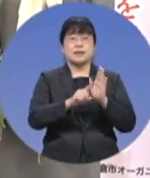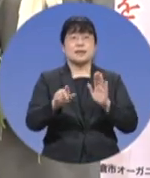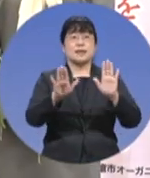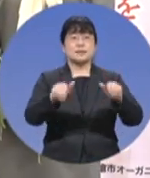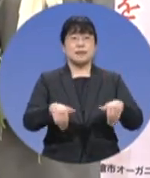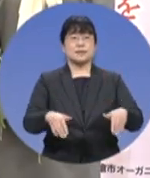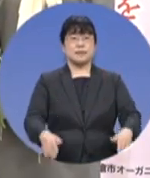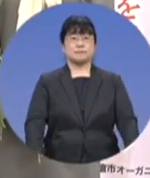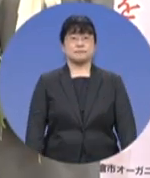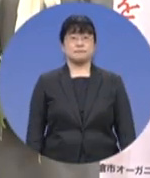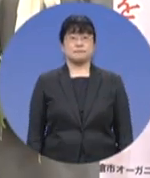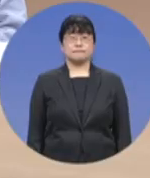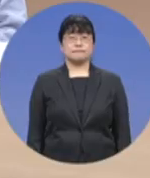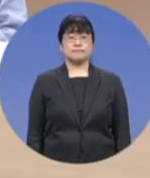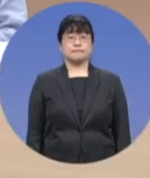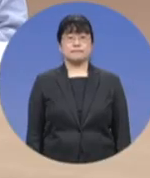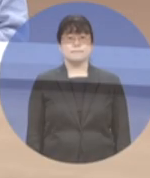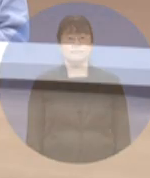言しました。